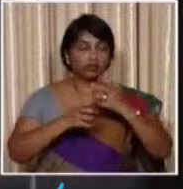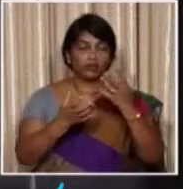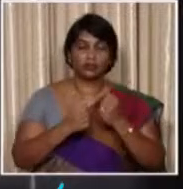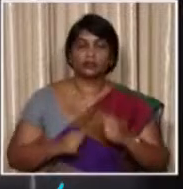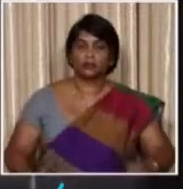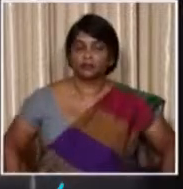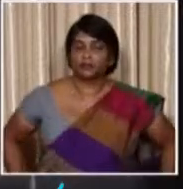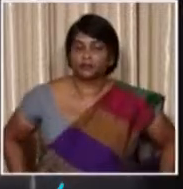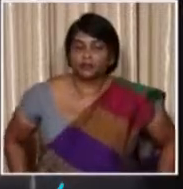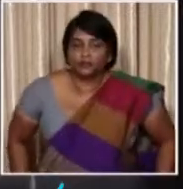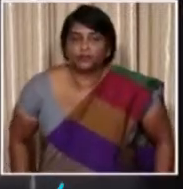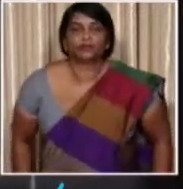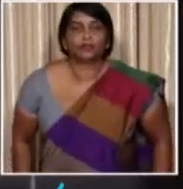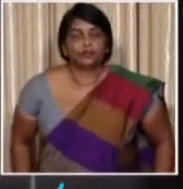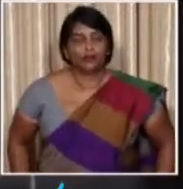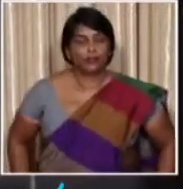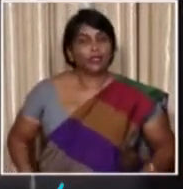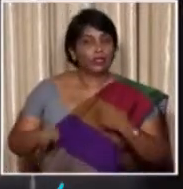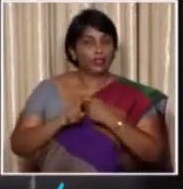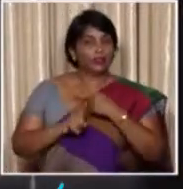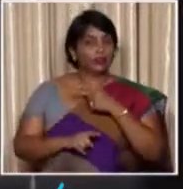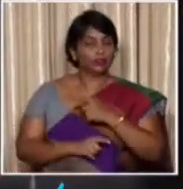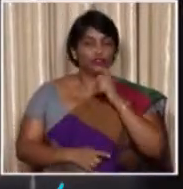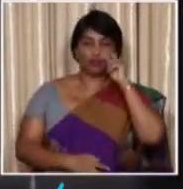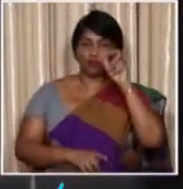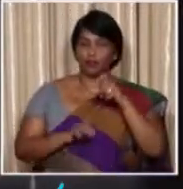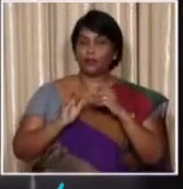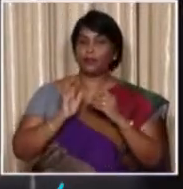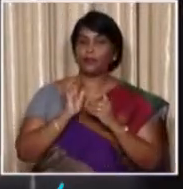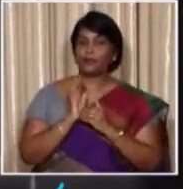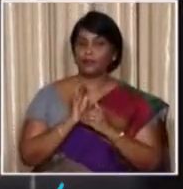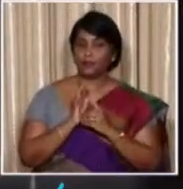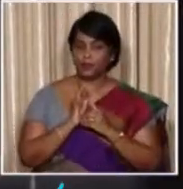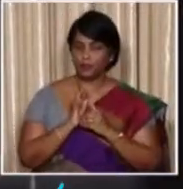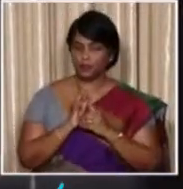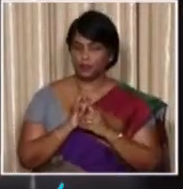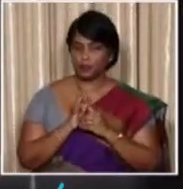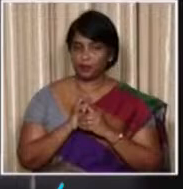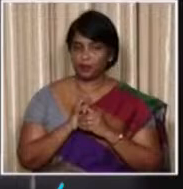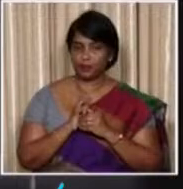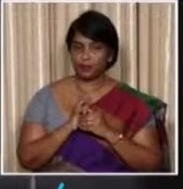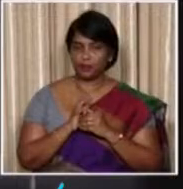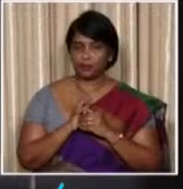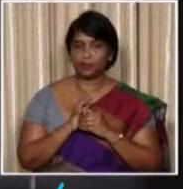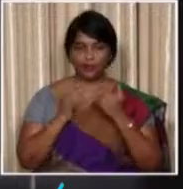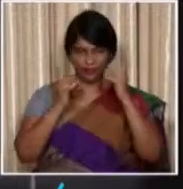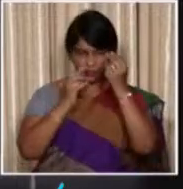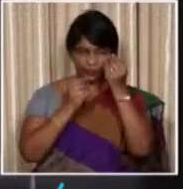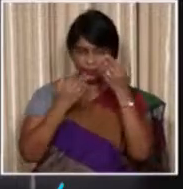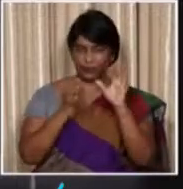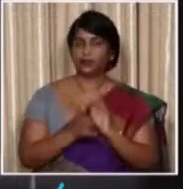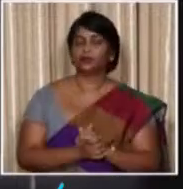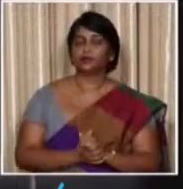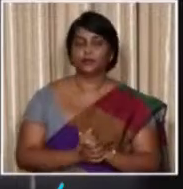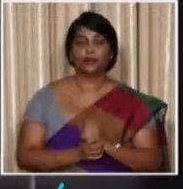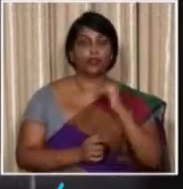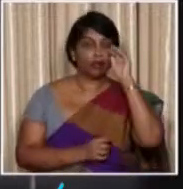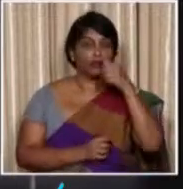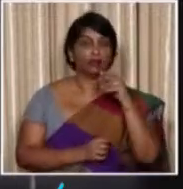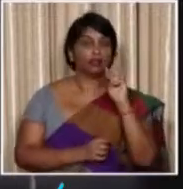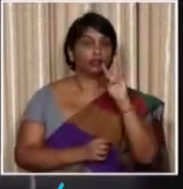nisa Kenya we me wenakota janagahanaya miliyana 55 binariyai awasan karana ali